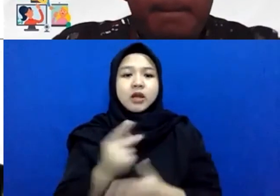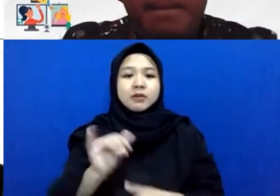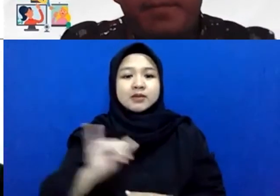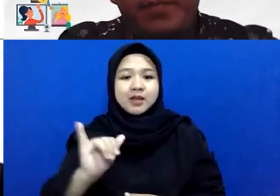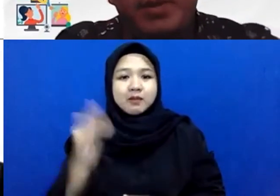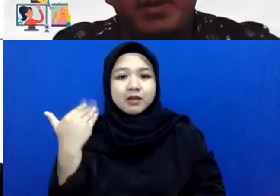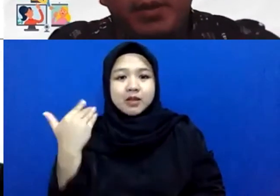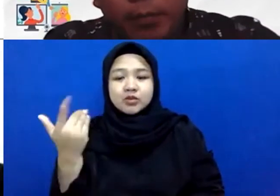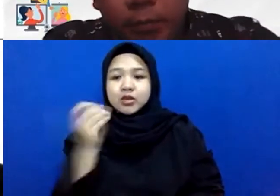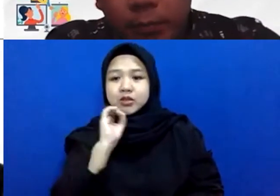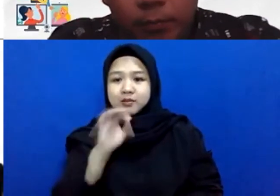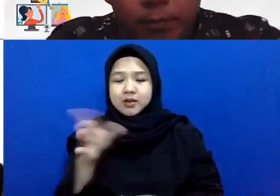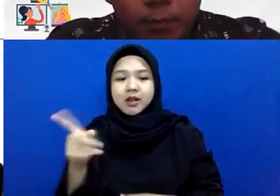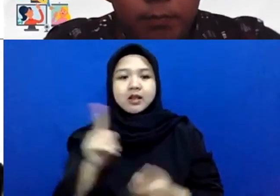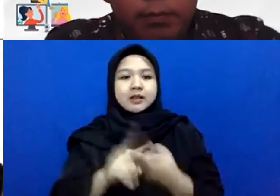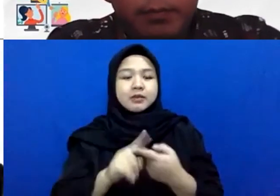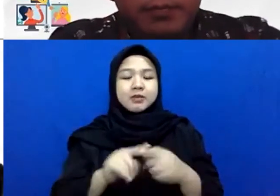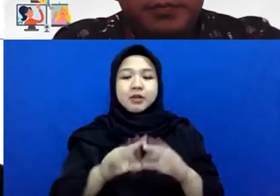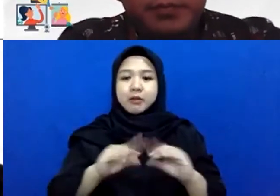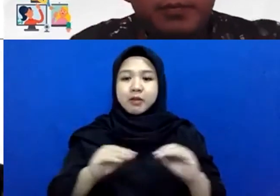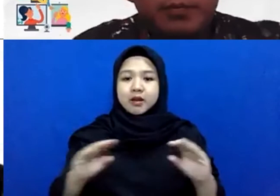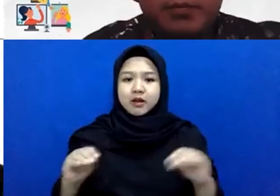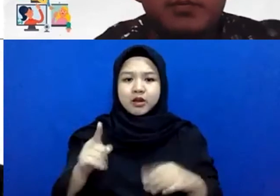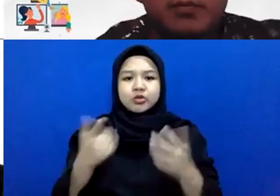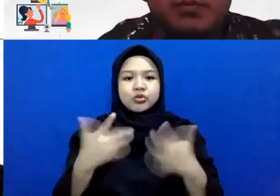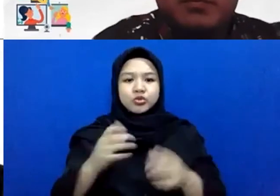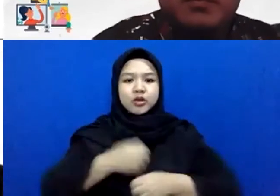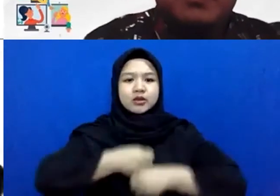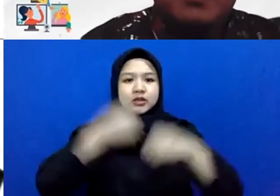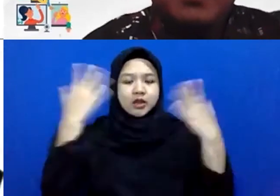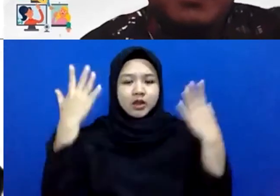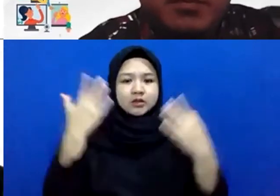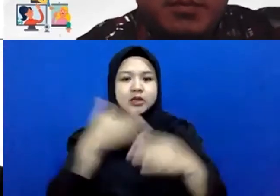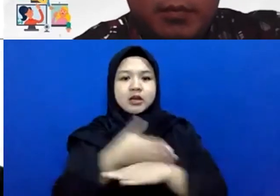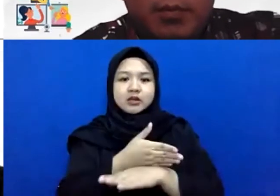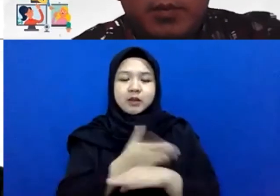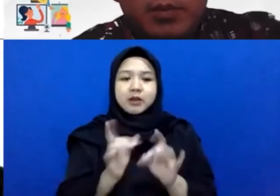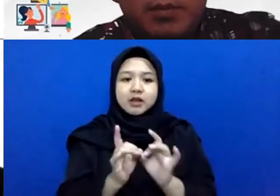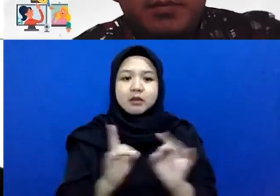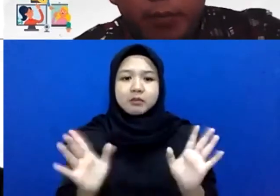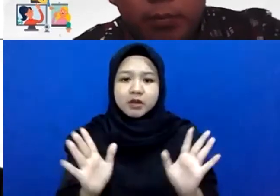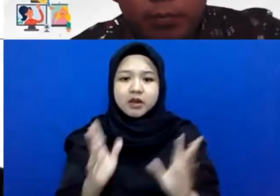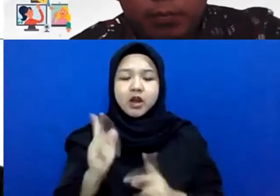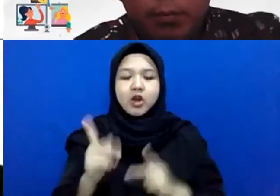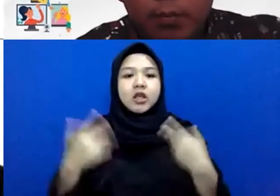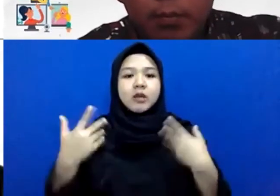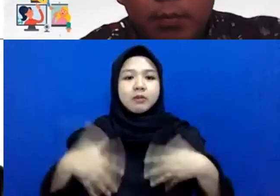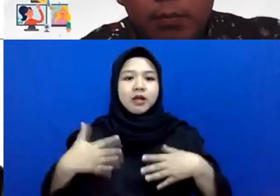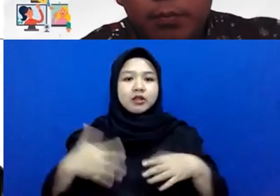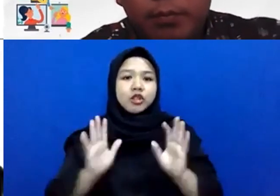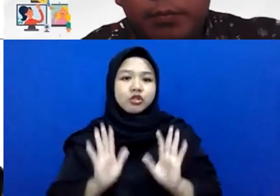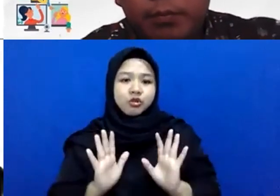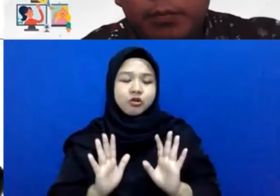sini, teman-teman yang magang itu sudah jelas keterampilannya itu berbeda dengan yang hanya praktikum saja.